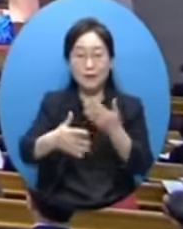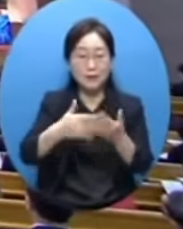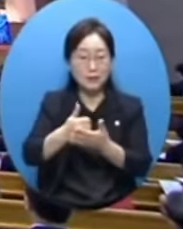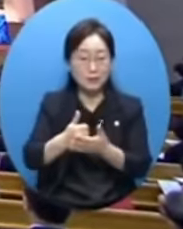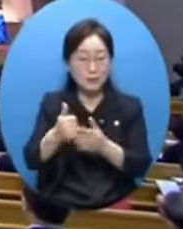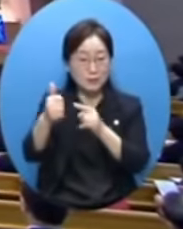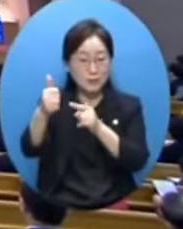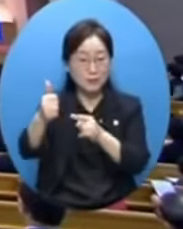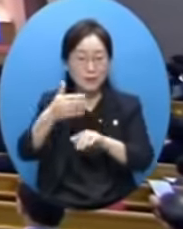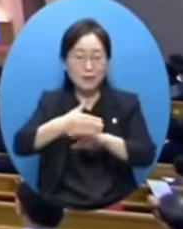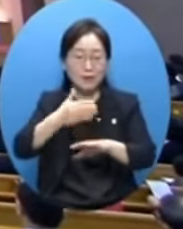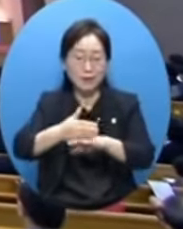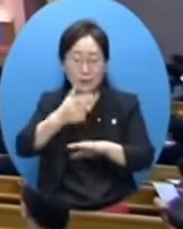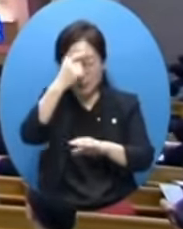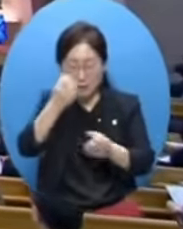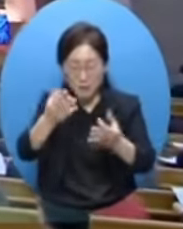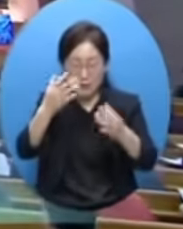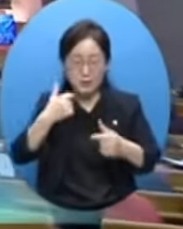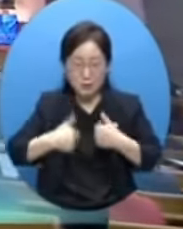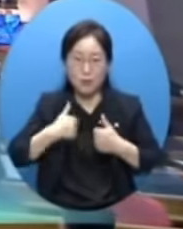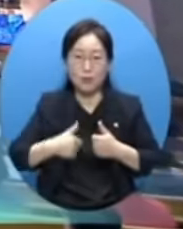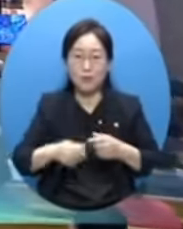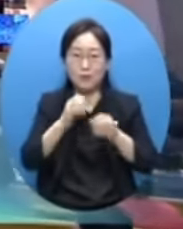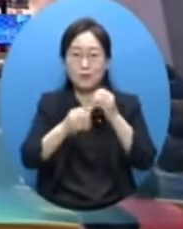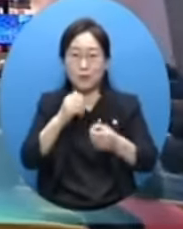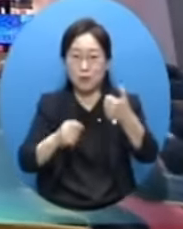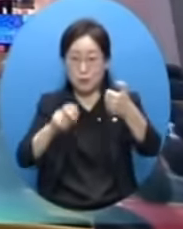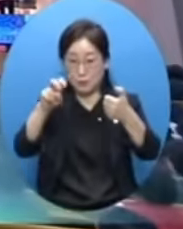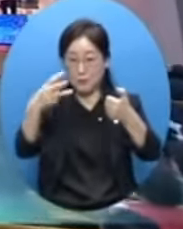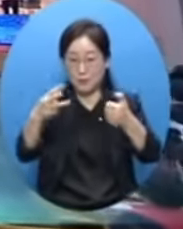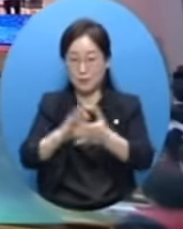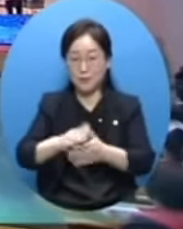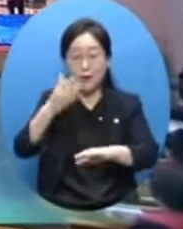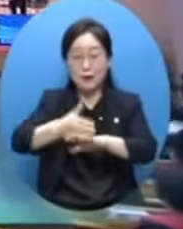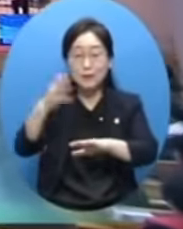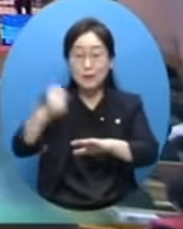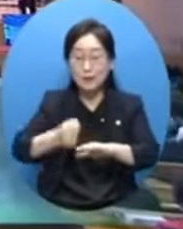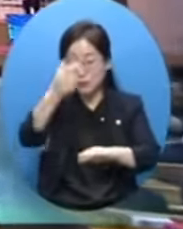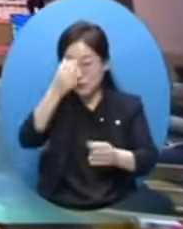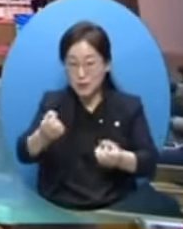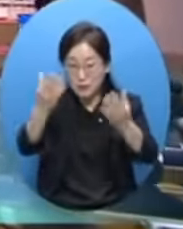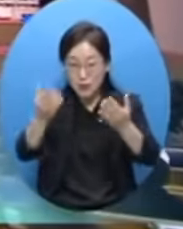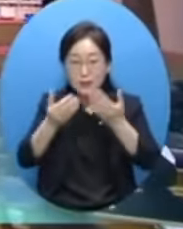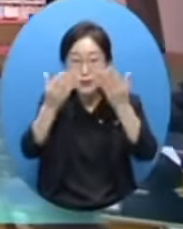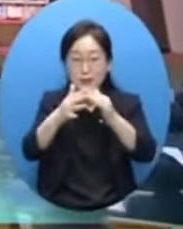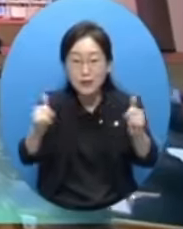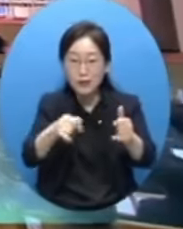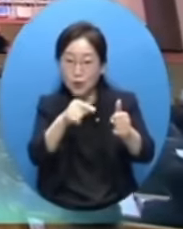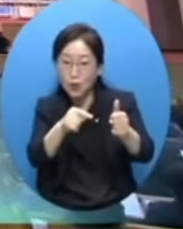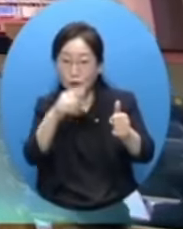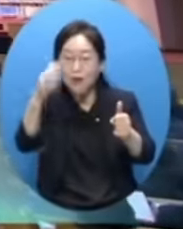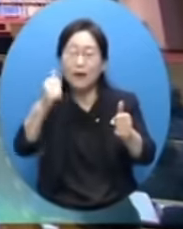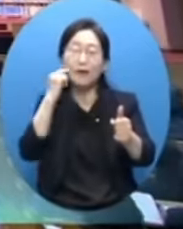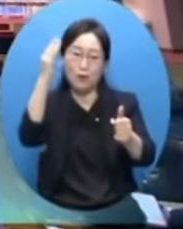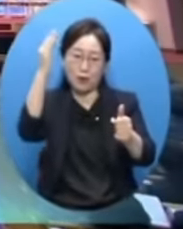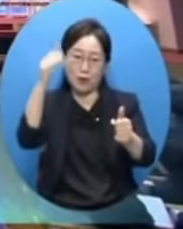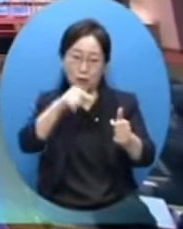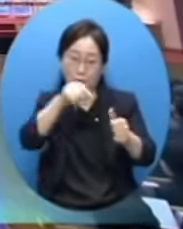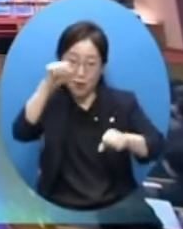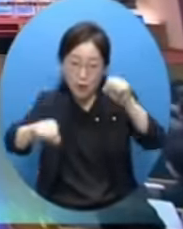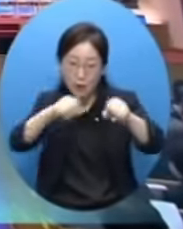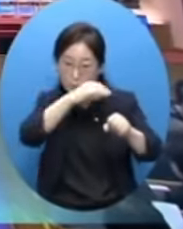제사를 기뻐 받으십니다. 시편 50편 23절입니다 감사로 제사를 드린 자가 나를 영화롭게 하나니 그의 행위를 옳게 하는 자에게